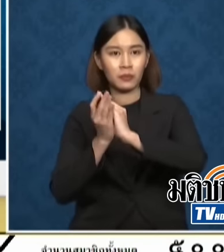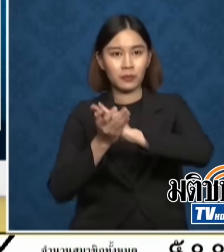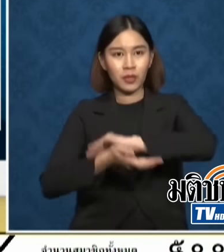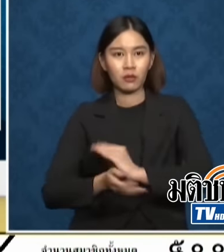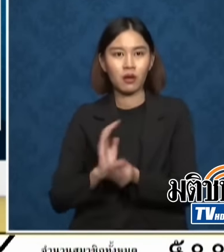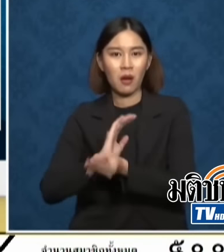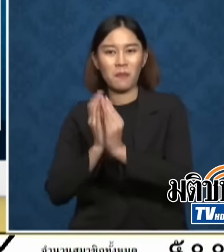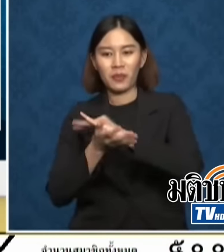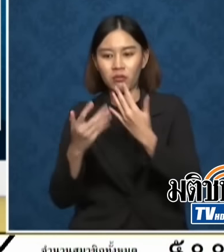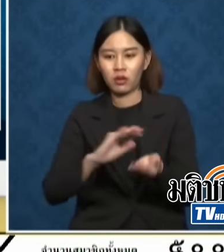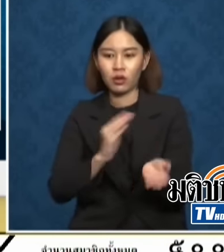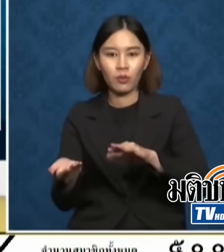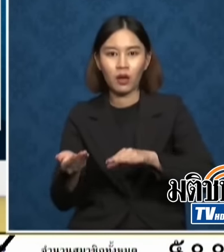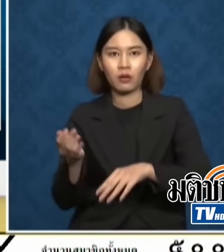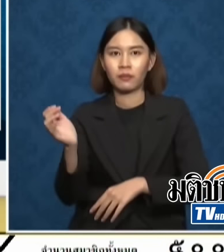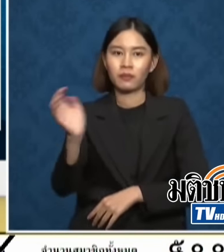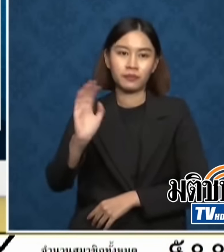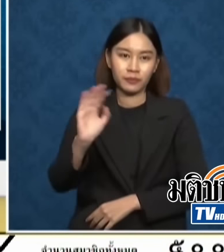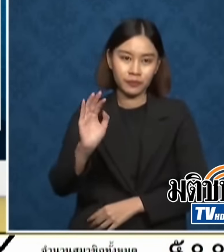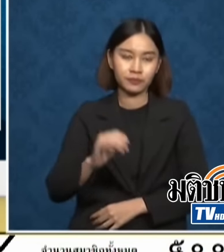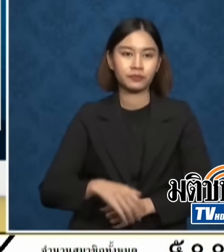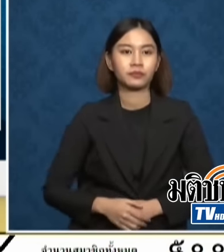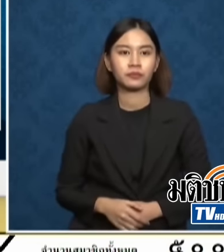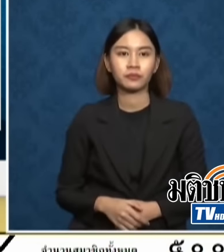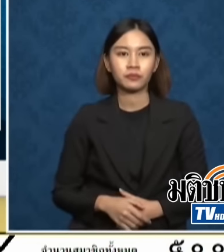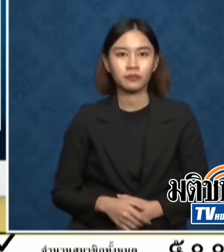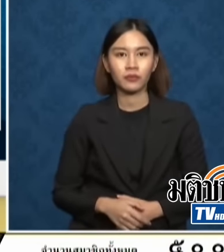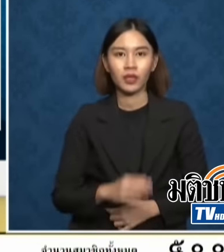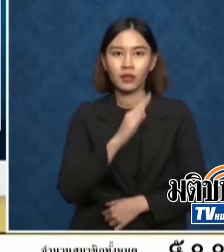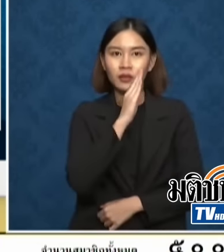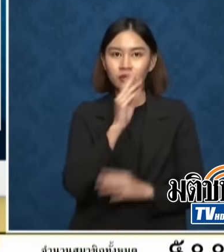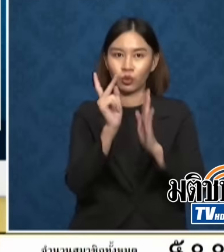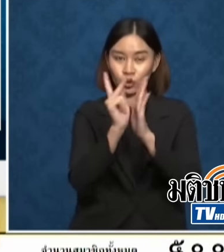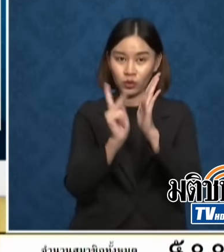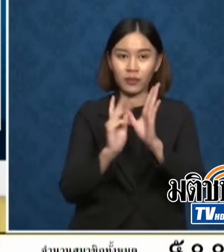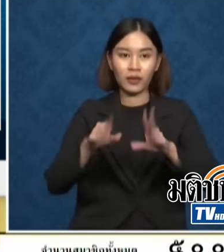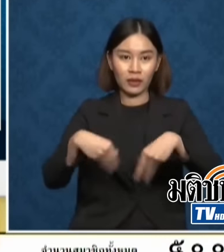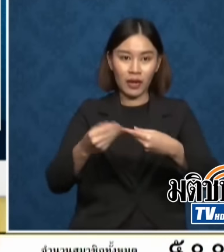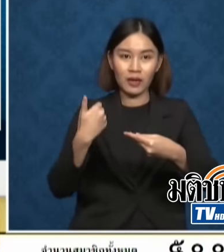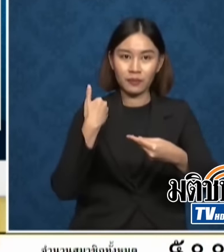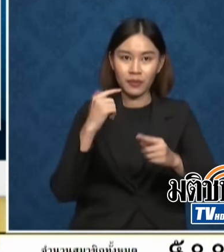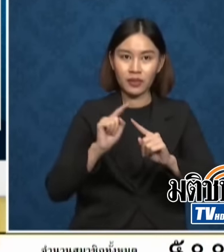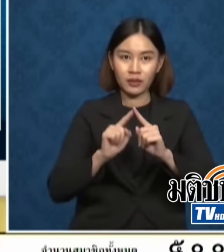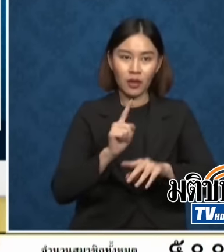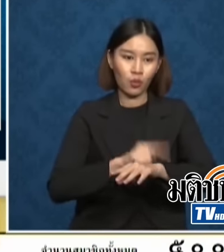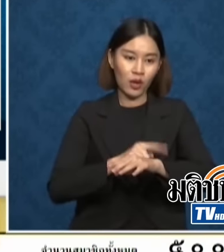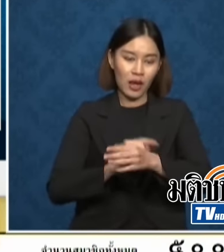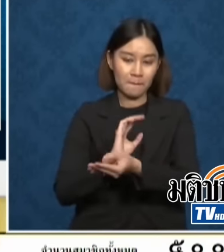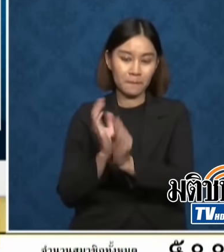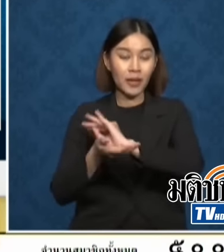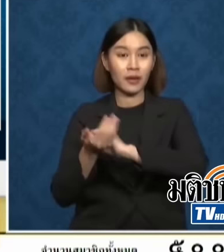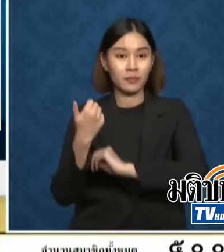ปรับจนเขาล้มละลายถ้ามีกฎหมายให้แต่มีระยะเวลาเปลี่ยนผ่าน